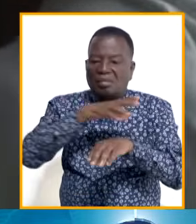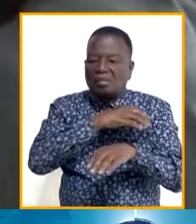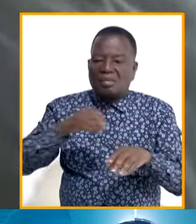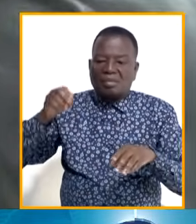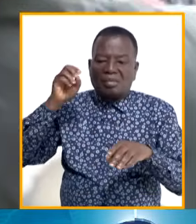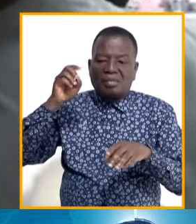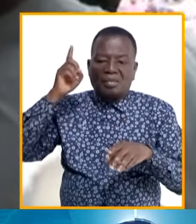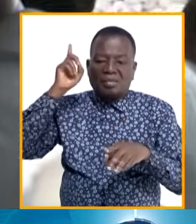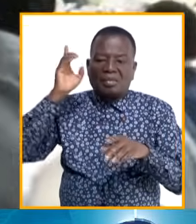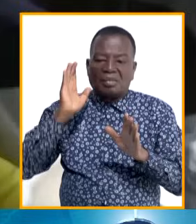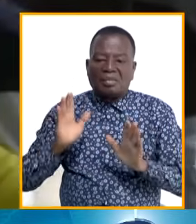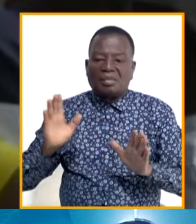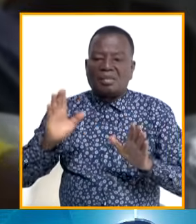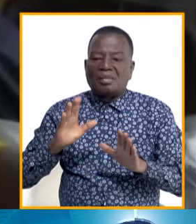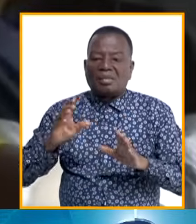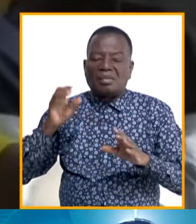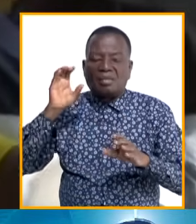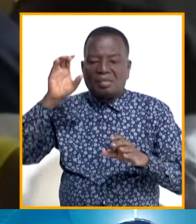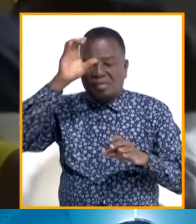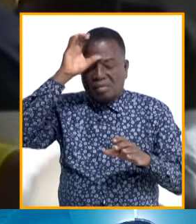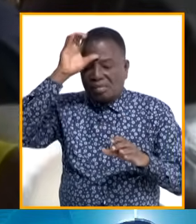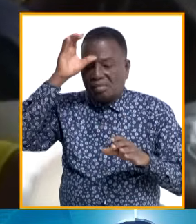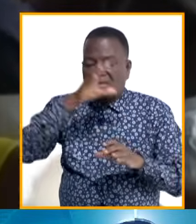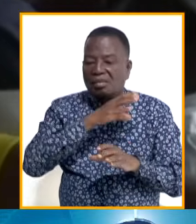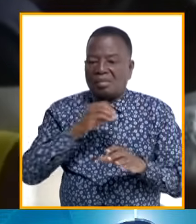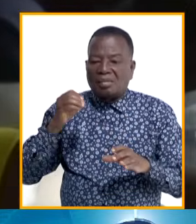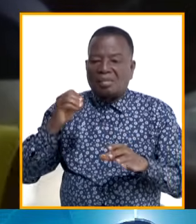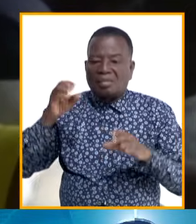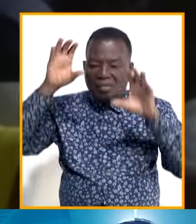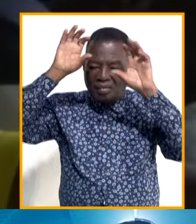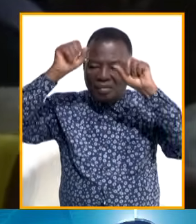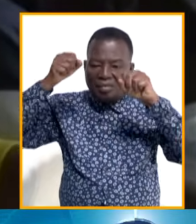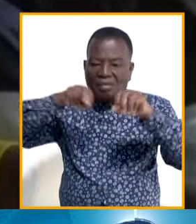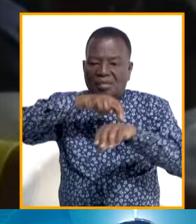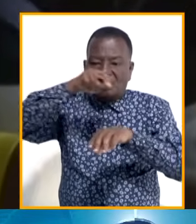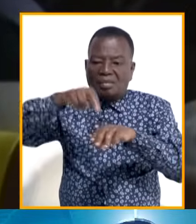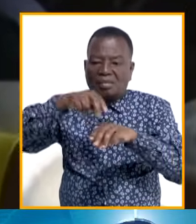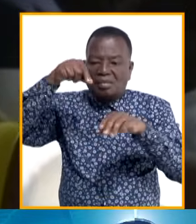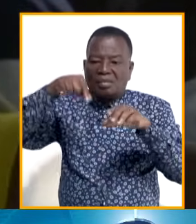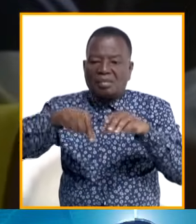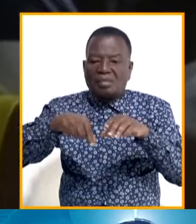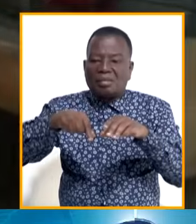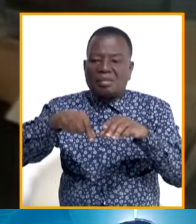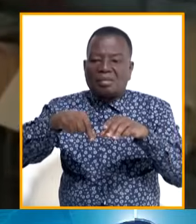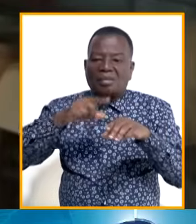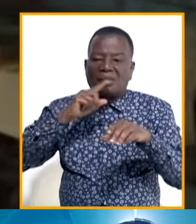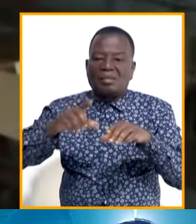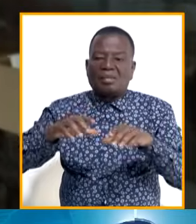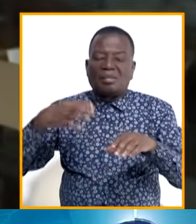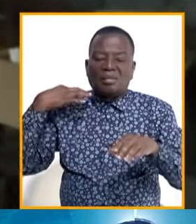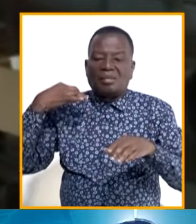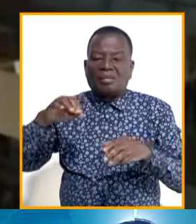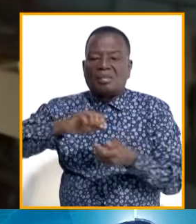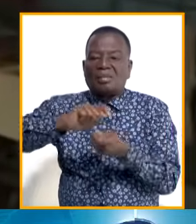provinciaux. Les Congolais participent aussi à des communales partielles. Le président de la République, Félix Tshisekedi, est candidat à